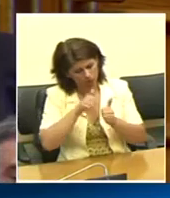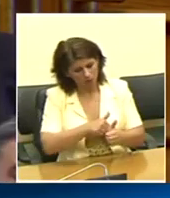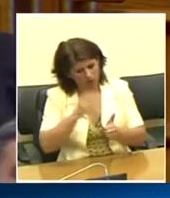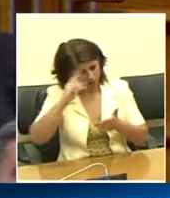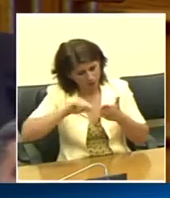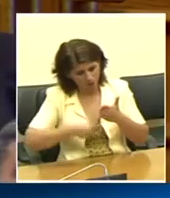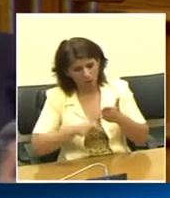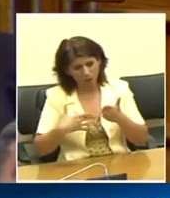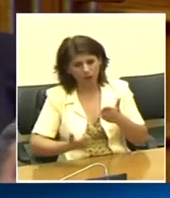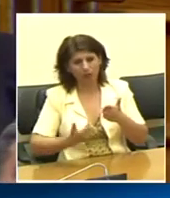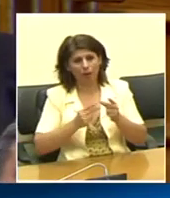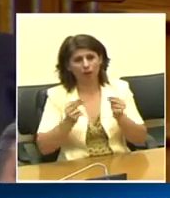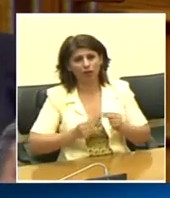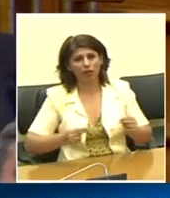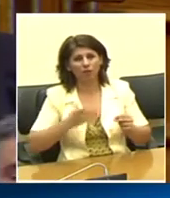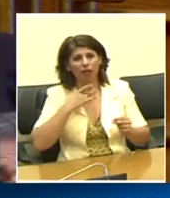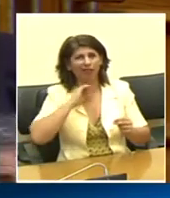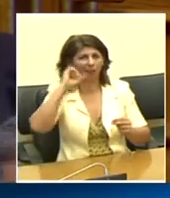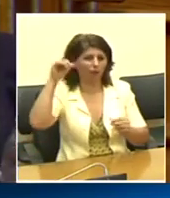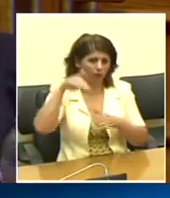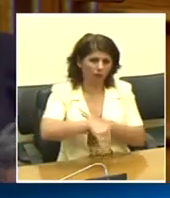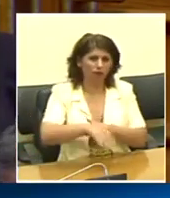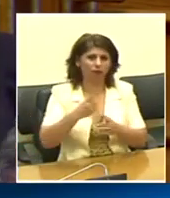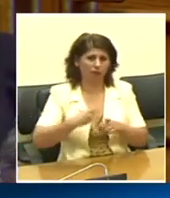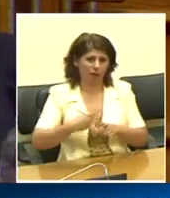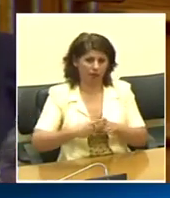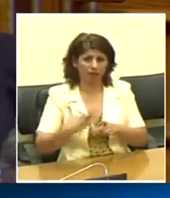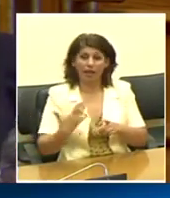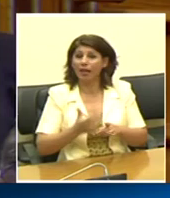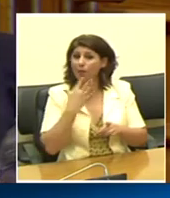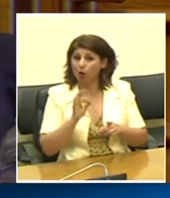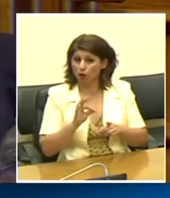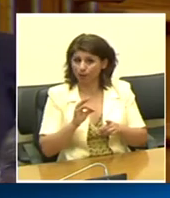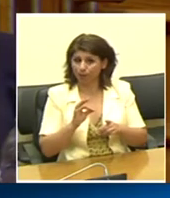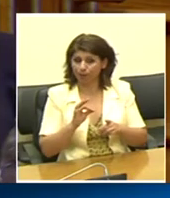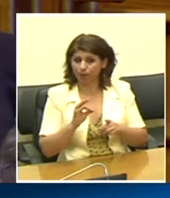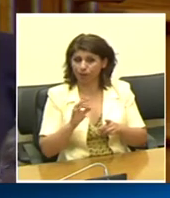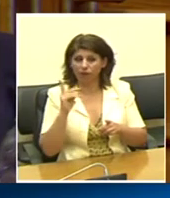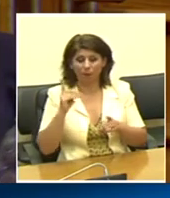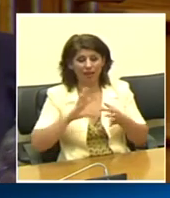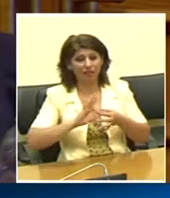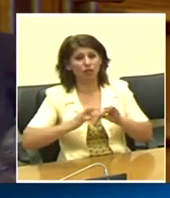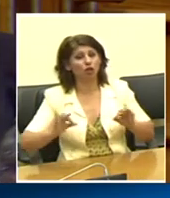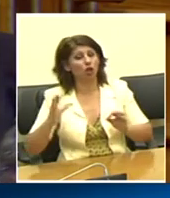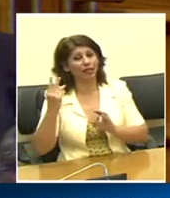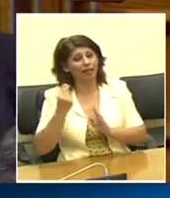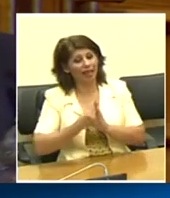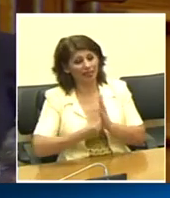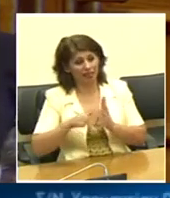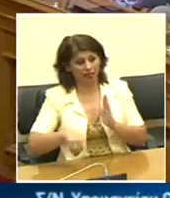ήταν αποτέλεσμα της χρεοκοπίας της χώρας. Έχει λοιπόν μια ιστορική αξία αυτή η